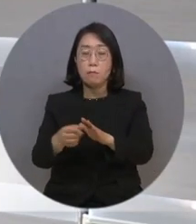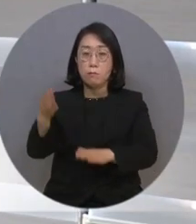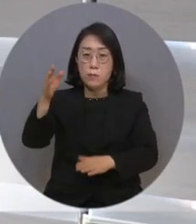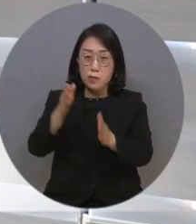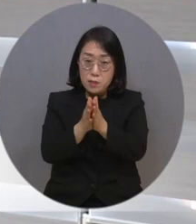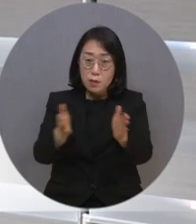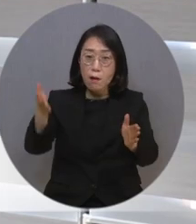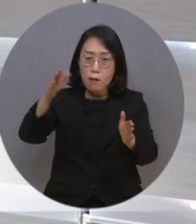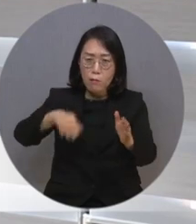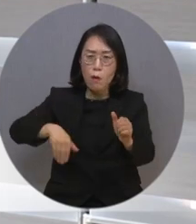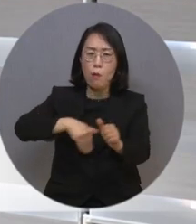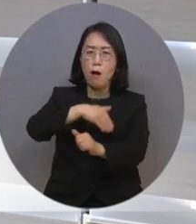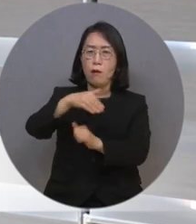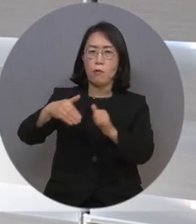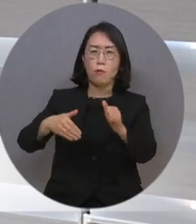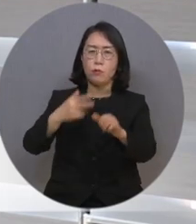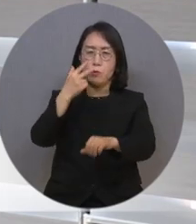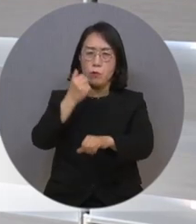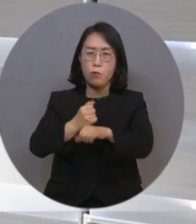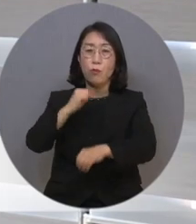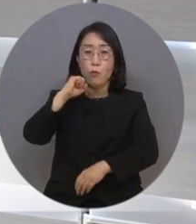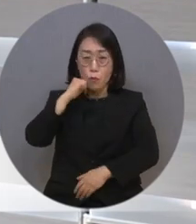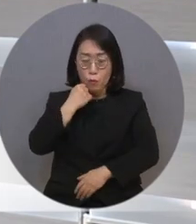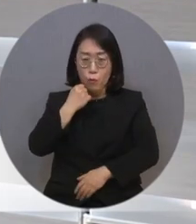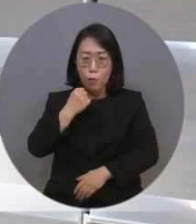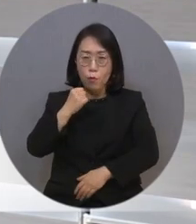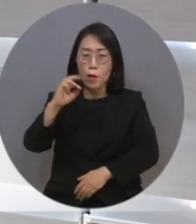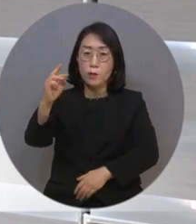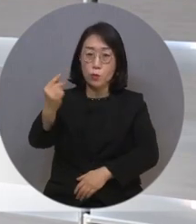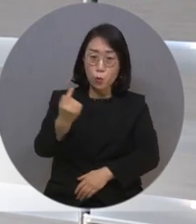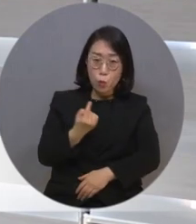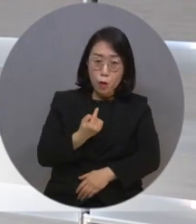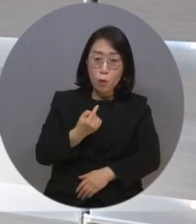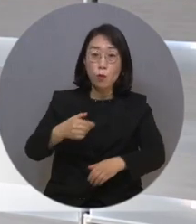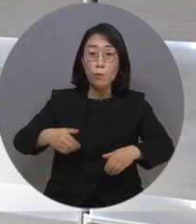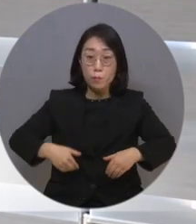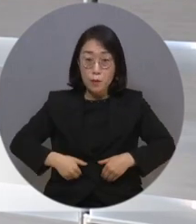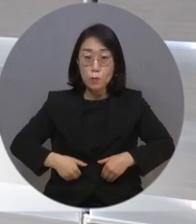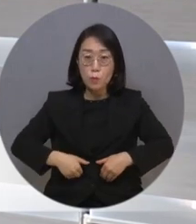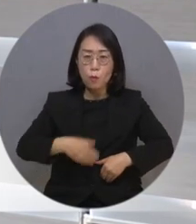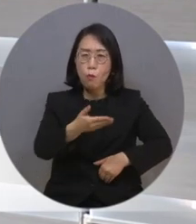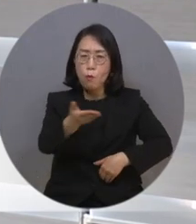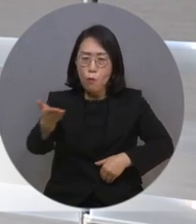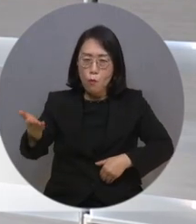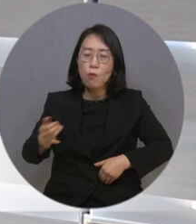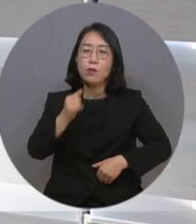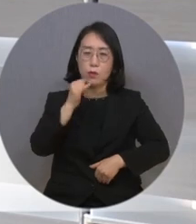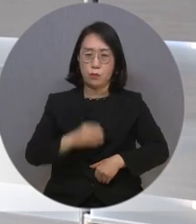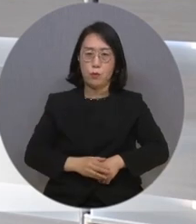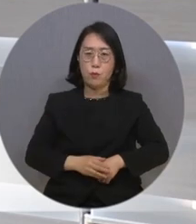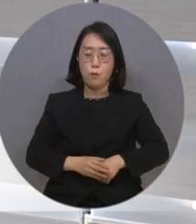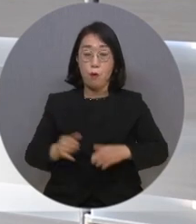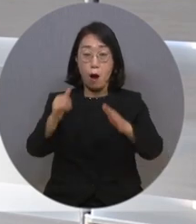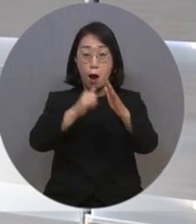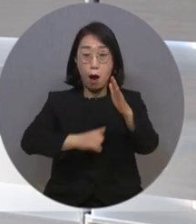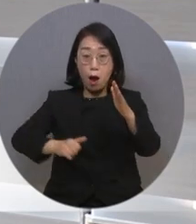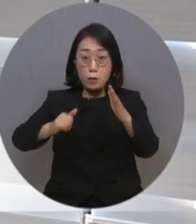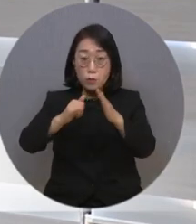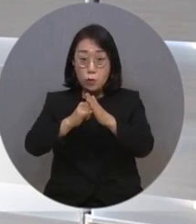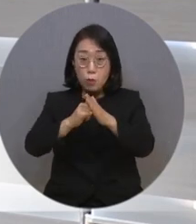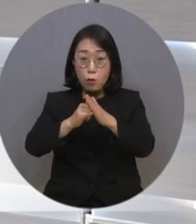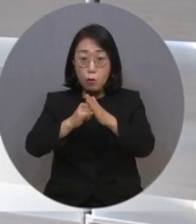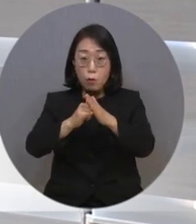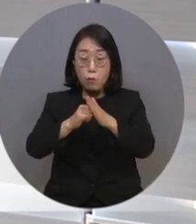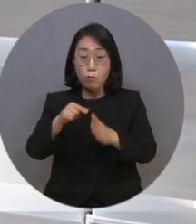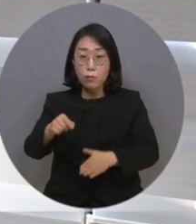여건상 사회에 적응하지 못하고 다시 되돌아야 될 그러한 청년들이 있습니다. 일반 가정의 자녀들에게는